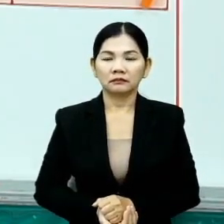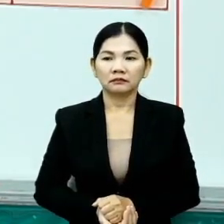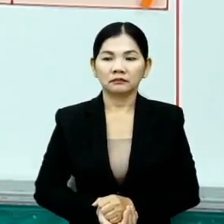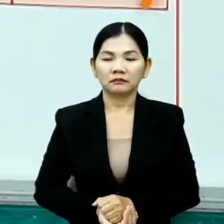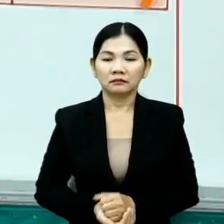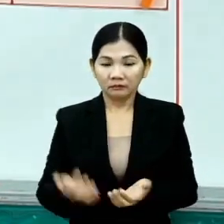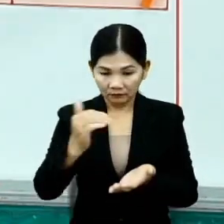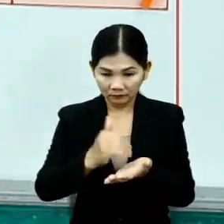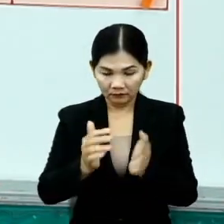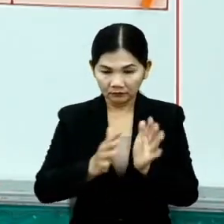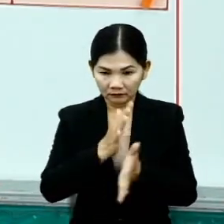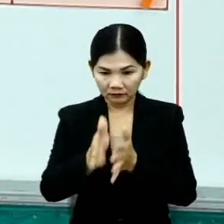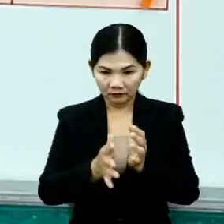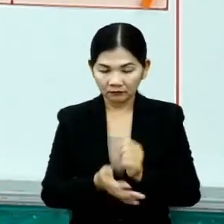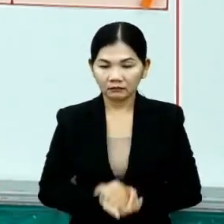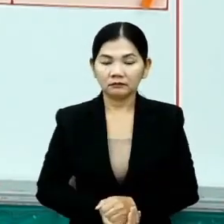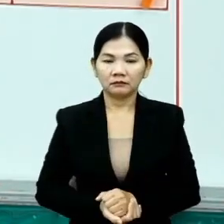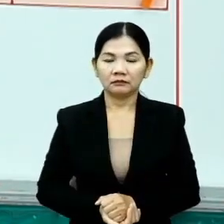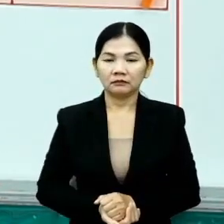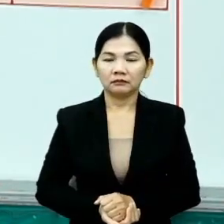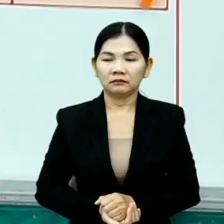anh làng